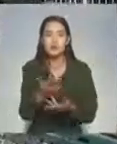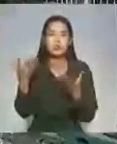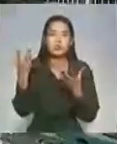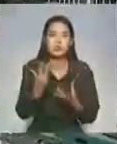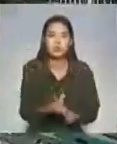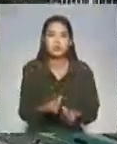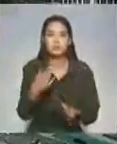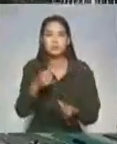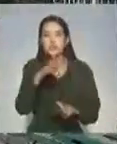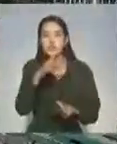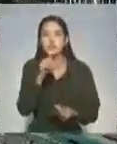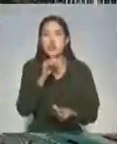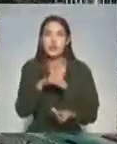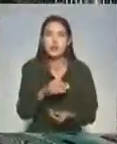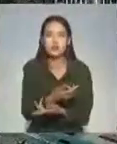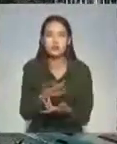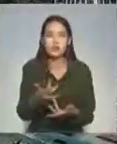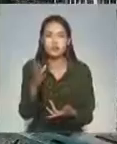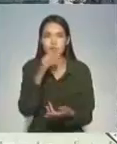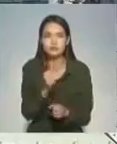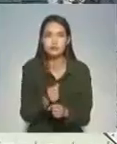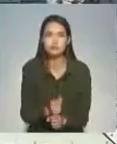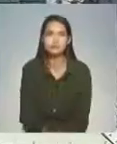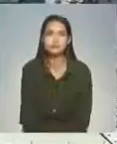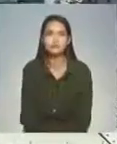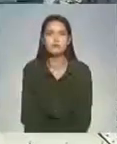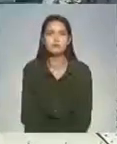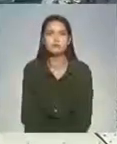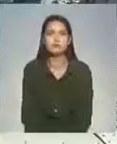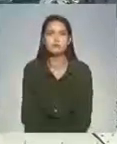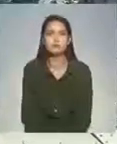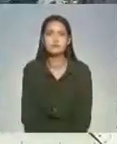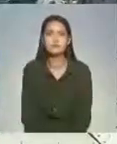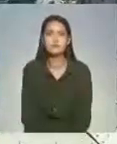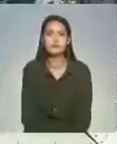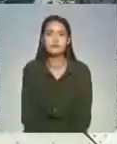сходятся во мнении эксперты. Дильназ Насекенова, Татьяна Рудометова, Олег Федоров, Астана Таймс.